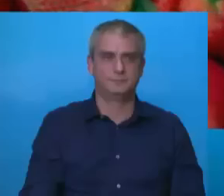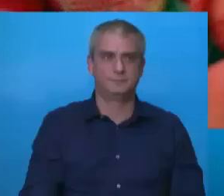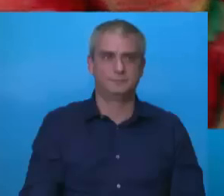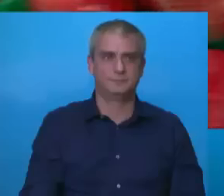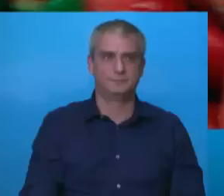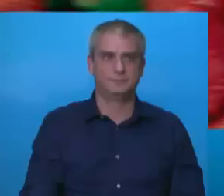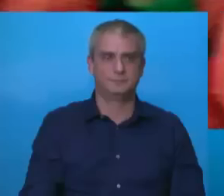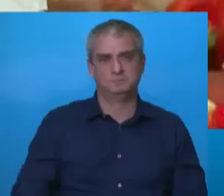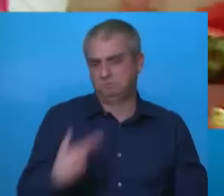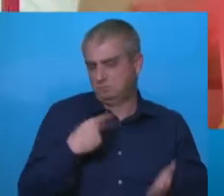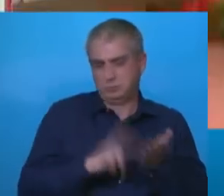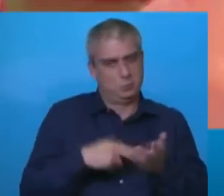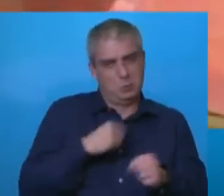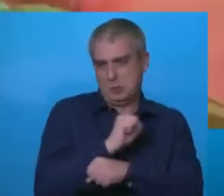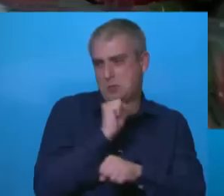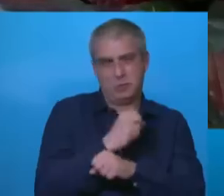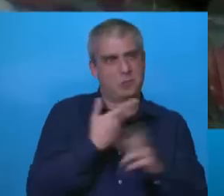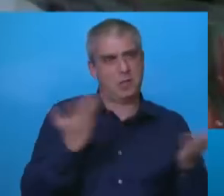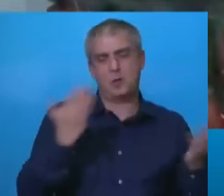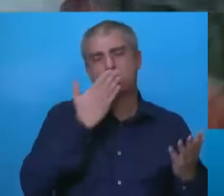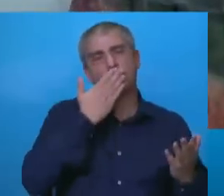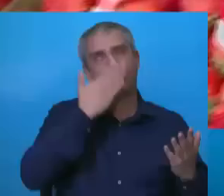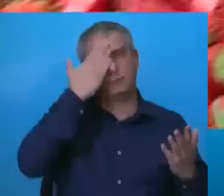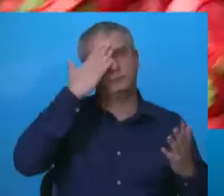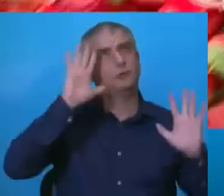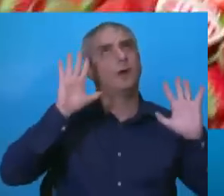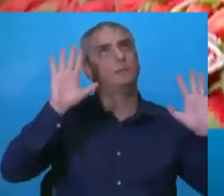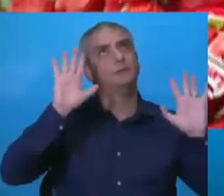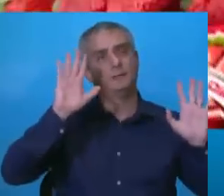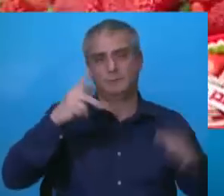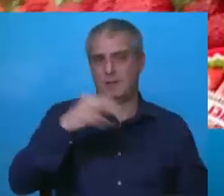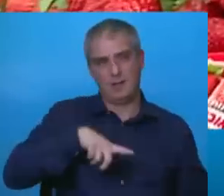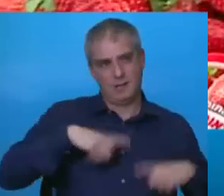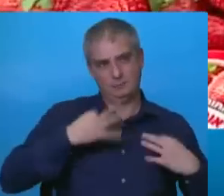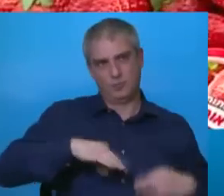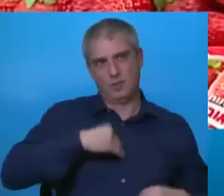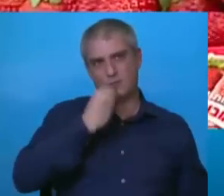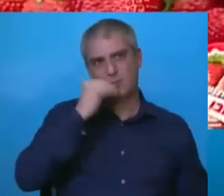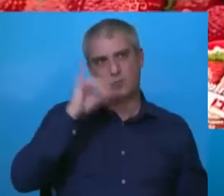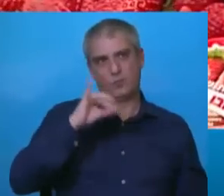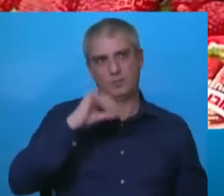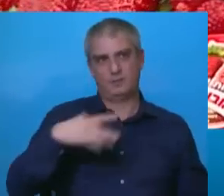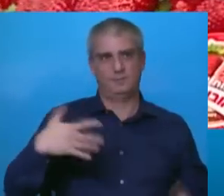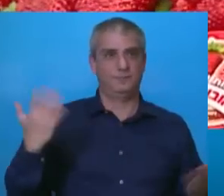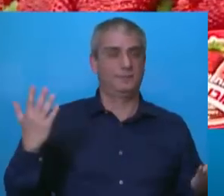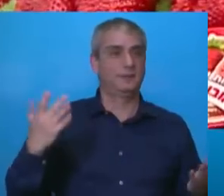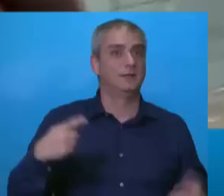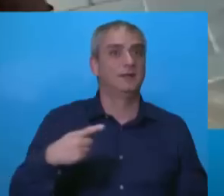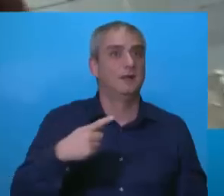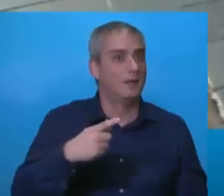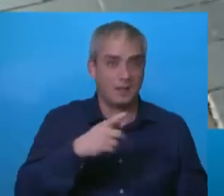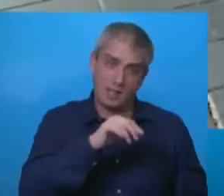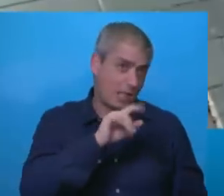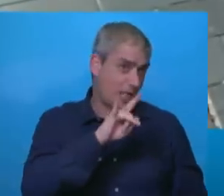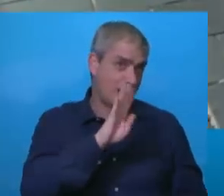זכות בכלל להתלונן, הכל תפוחה מסה וברוך השם, כי החיים שלנו תותים. אמנם חנן בן ארי לא מתלונן,